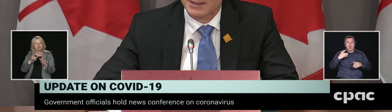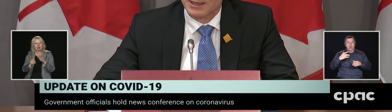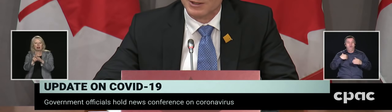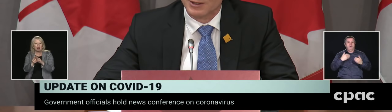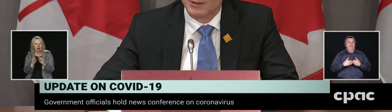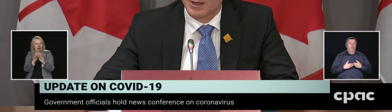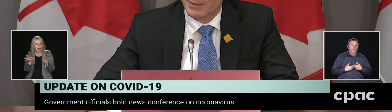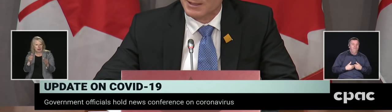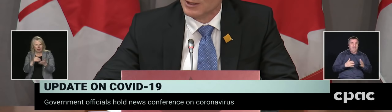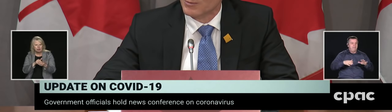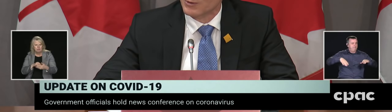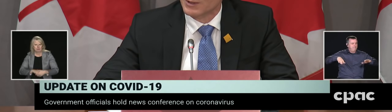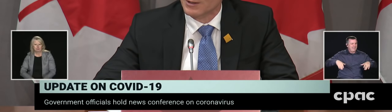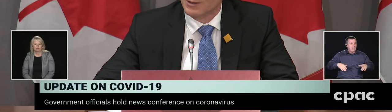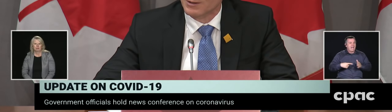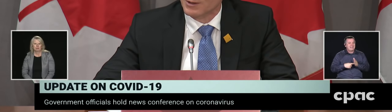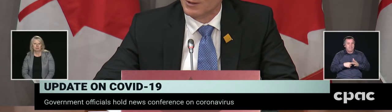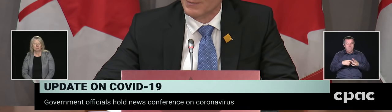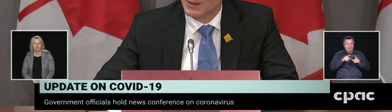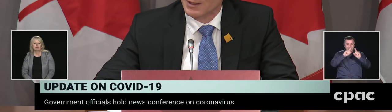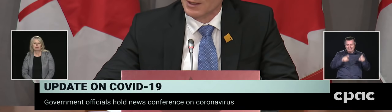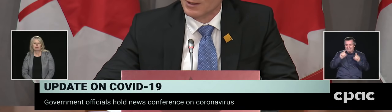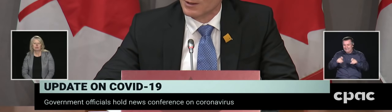le testage en masse des communautés,